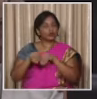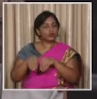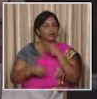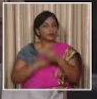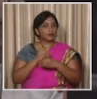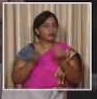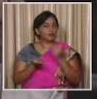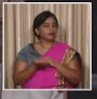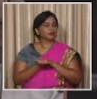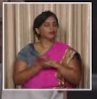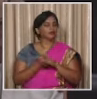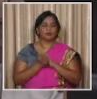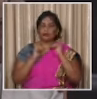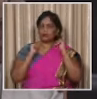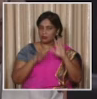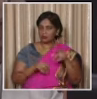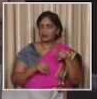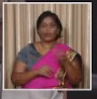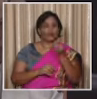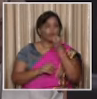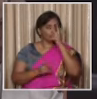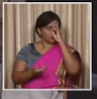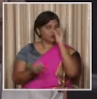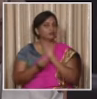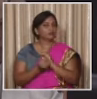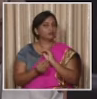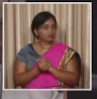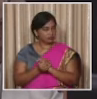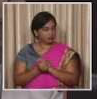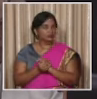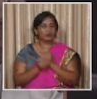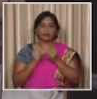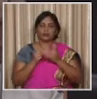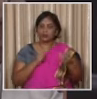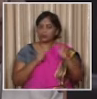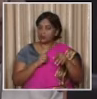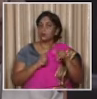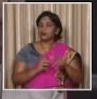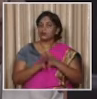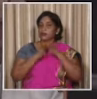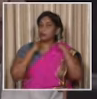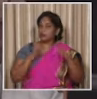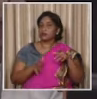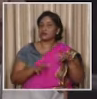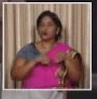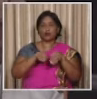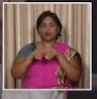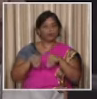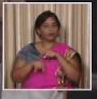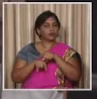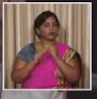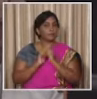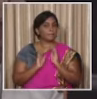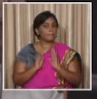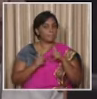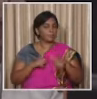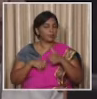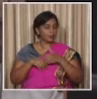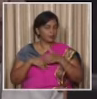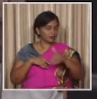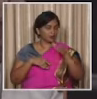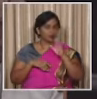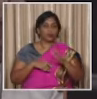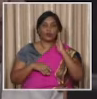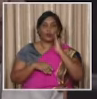කෘෂිකර්මාන්තය නවීකරණය කරනවා. ආහාර සුරක්ෂිතතාවයේ යටතේ මහා පරිමාණ ගොවිපොළ ඇරඹීමට මේවන